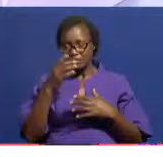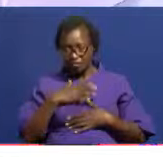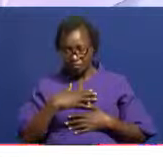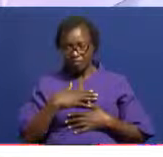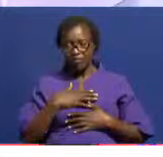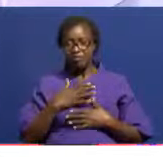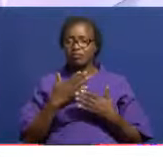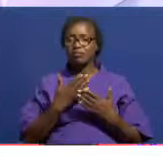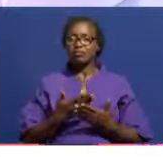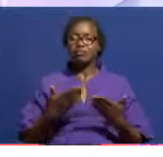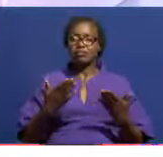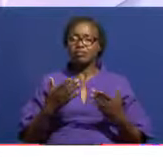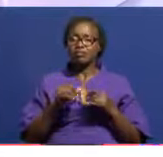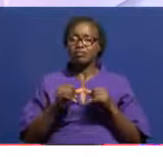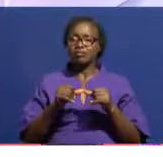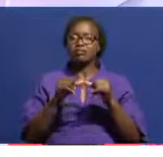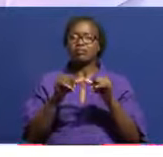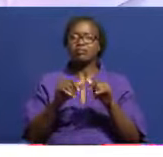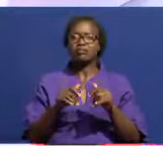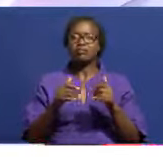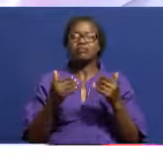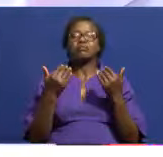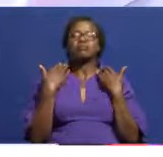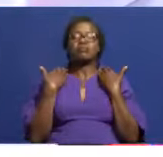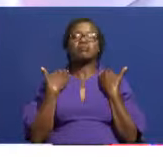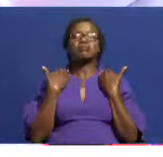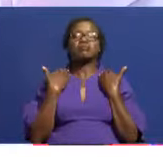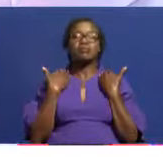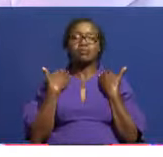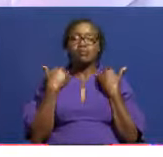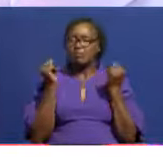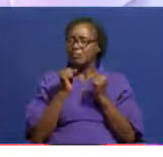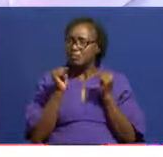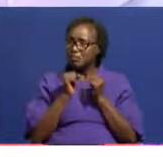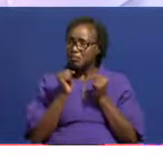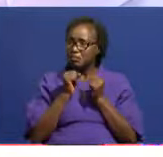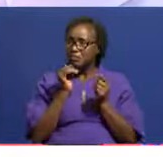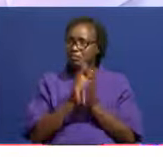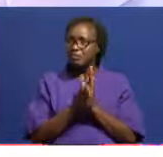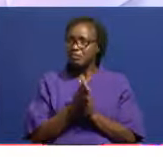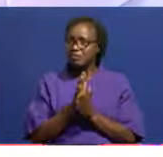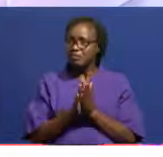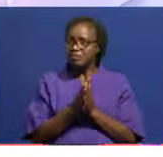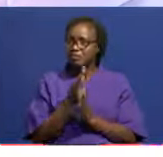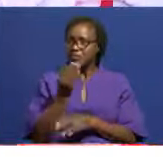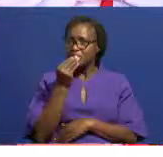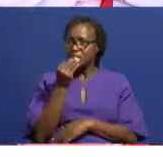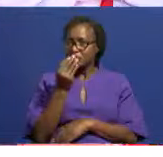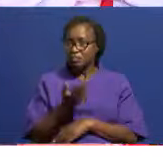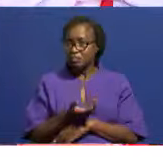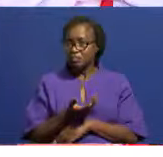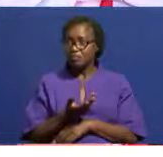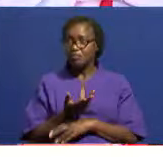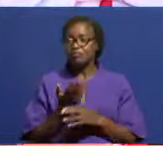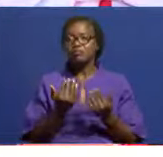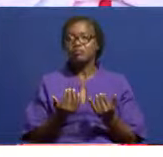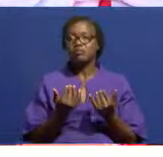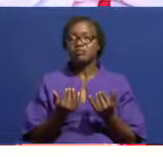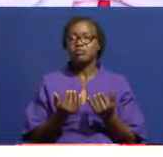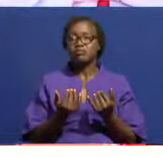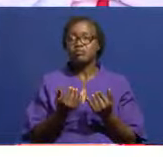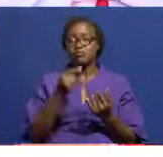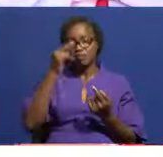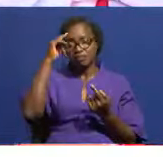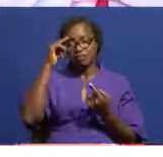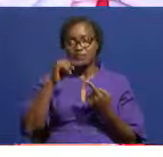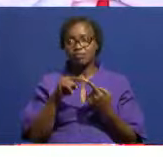who continue to spend nights in the cold without a meal? Right now, the